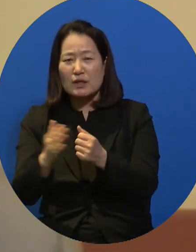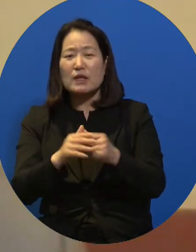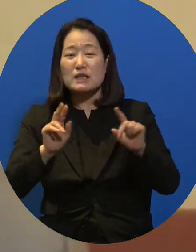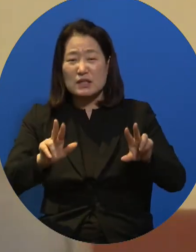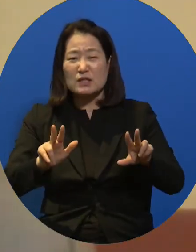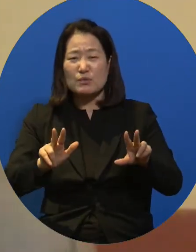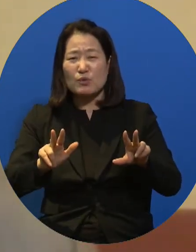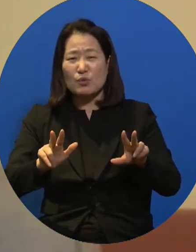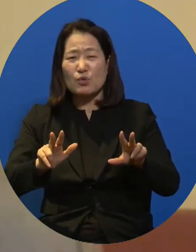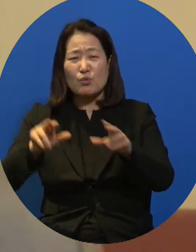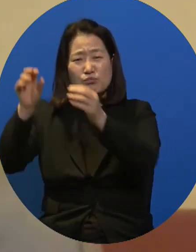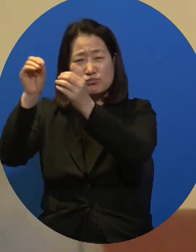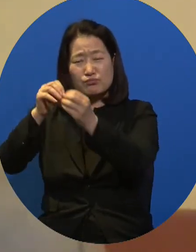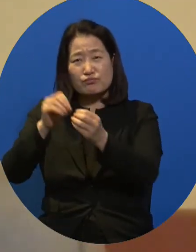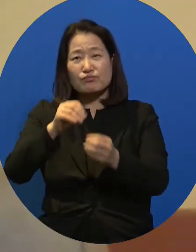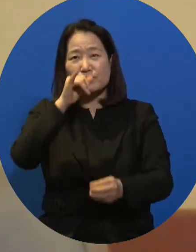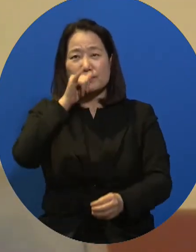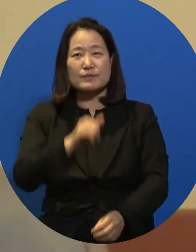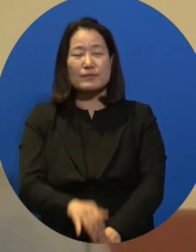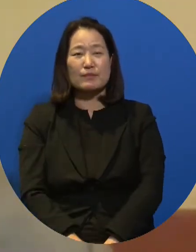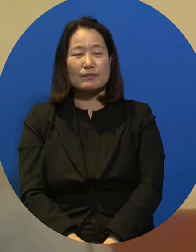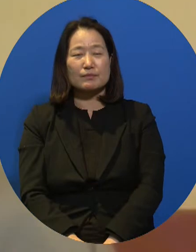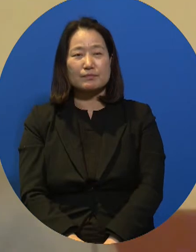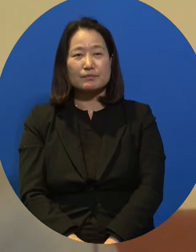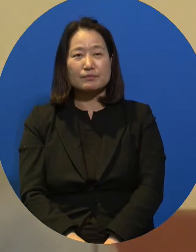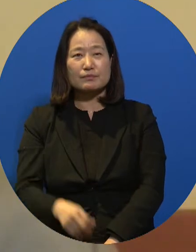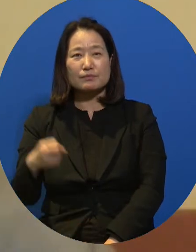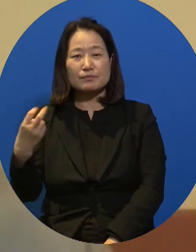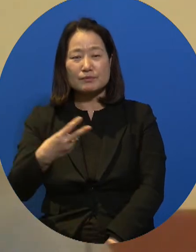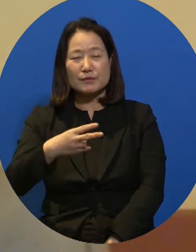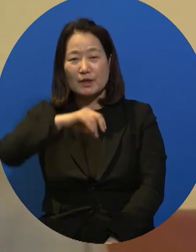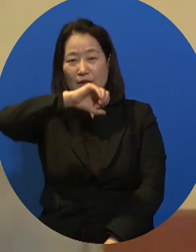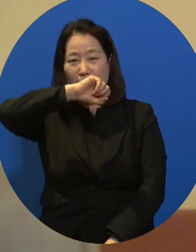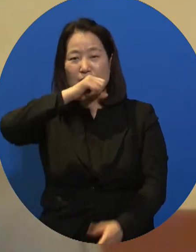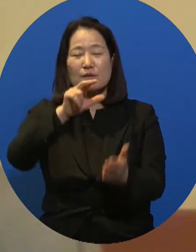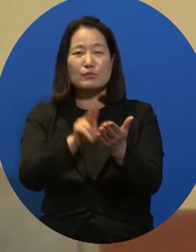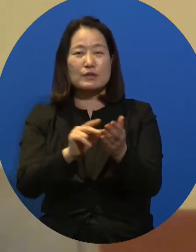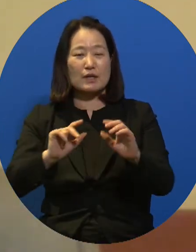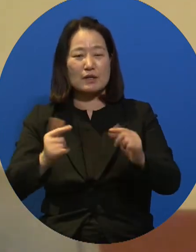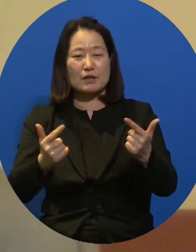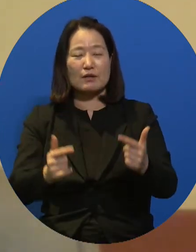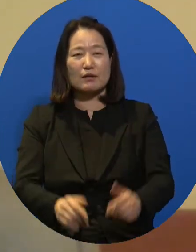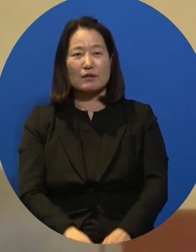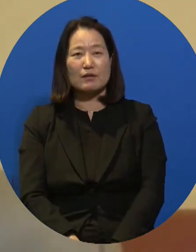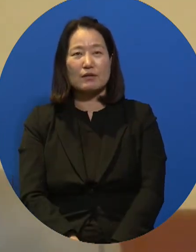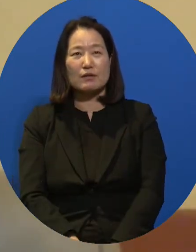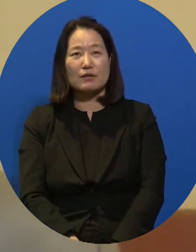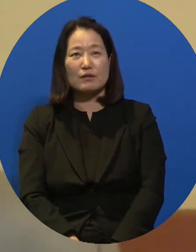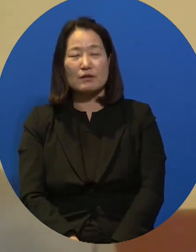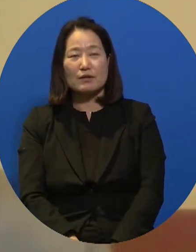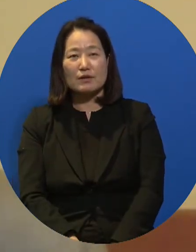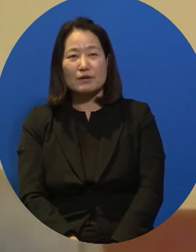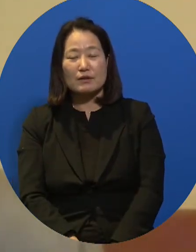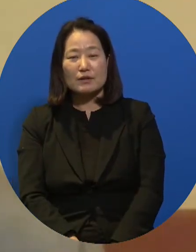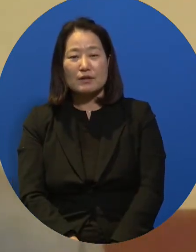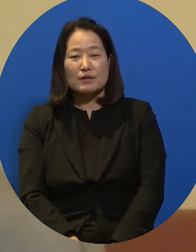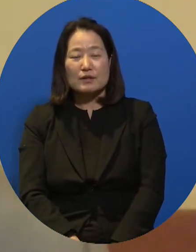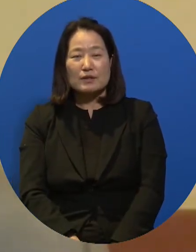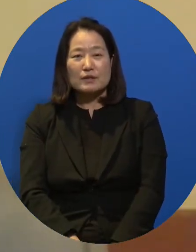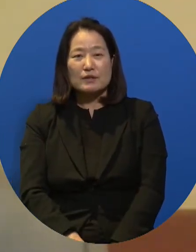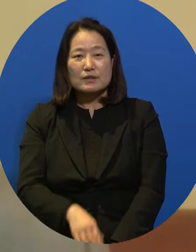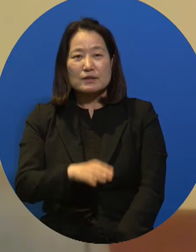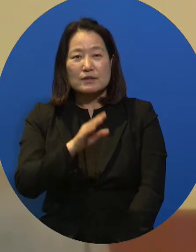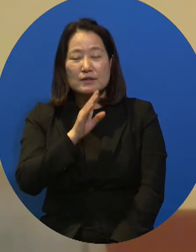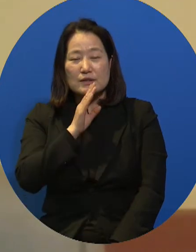있습니다. 또한 재정적인 자원이 문제가 아닙니다. 헝가리는 사실상